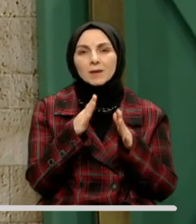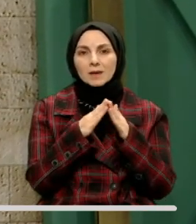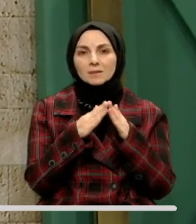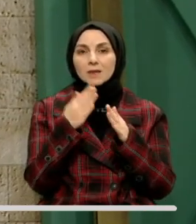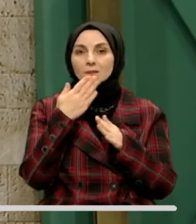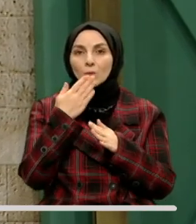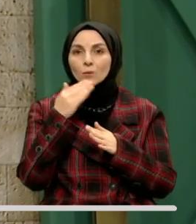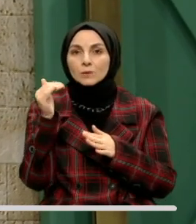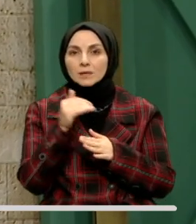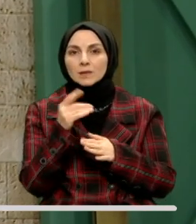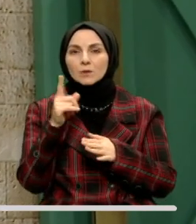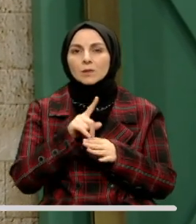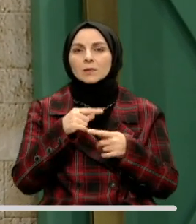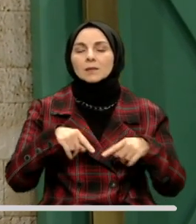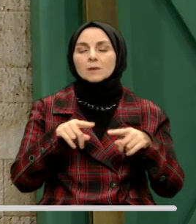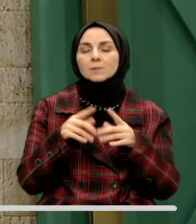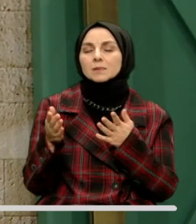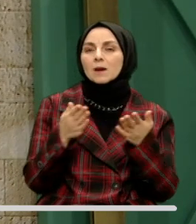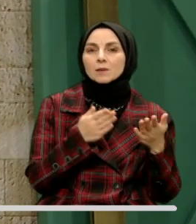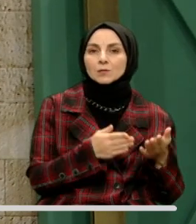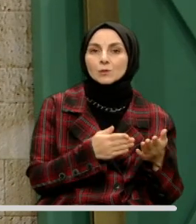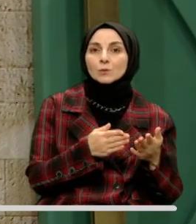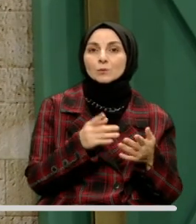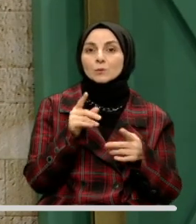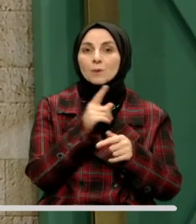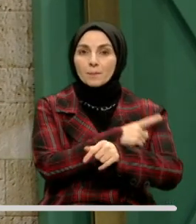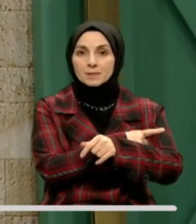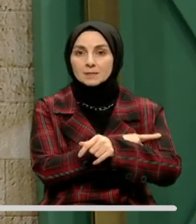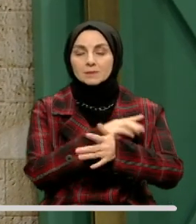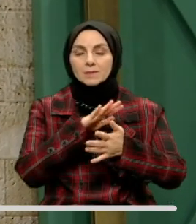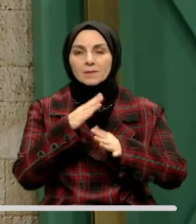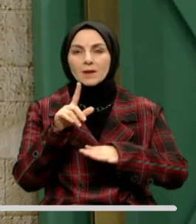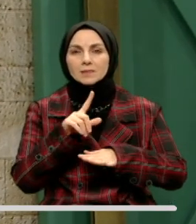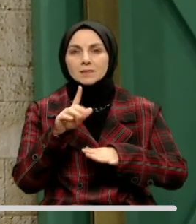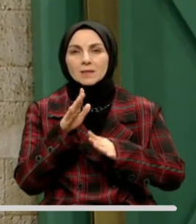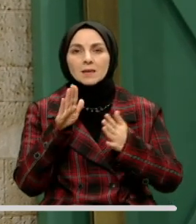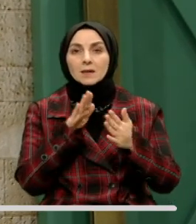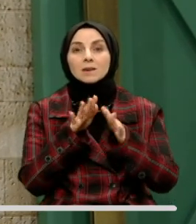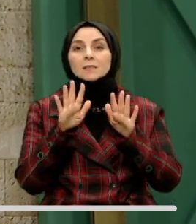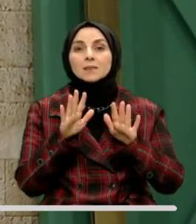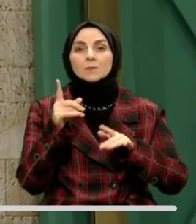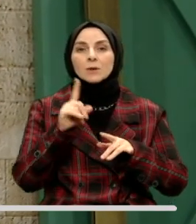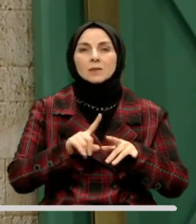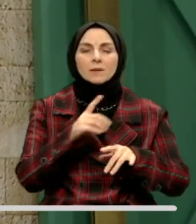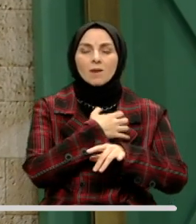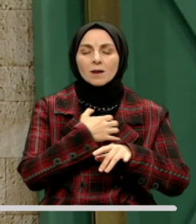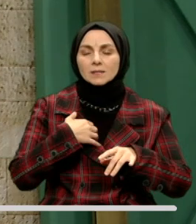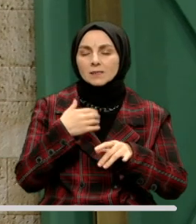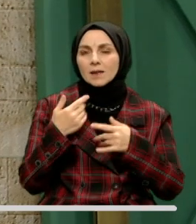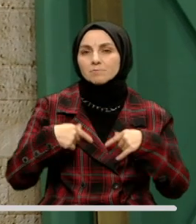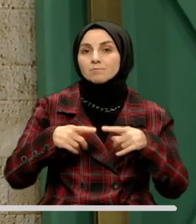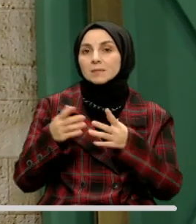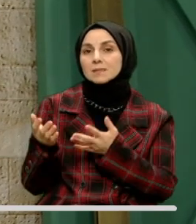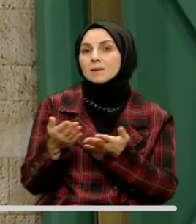okula geliyor. İlk biz karşılıyoruz. Yani birinci sınıfla veya liseyle çocuk karşılaşmıyor. İlk defa biz anneden alıyoruz ve çocuğun